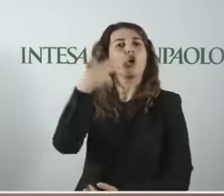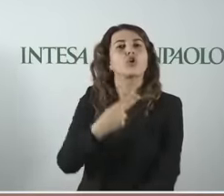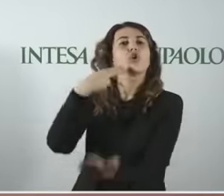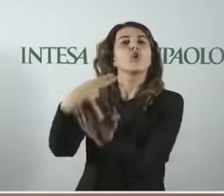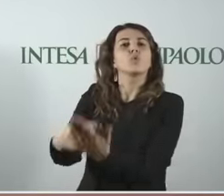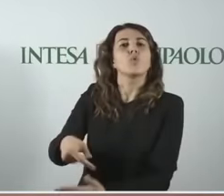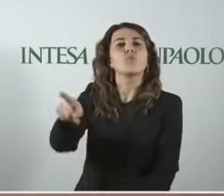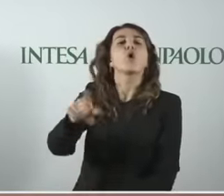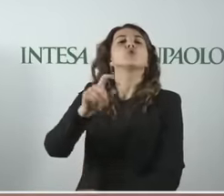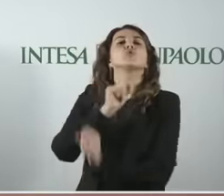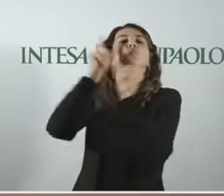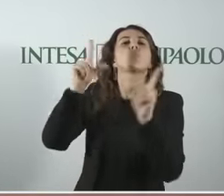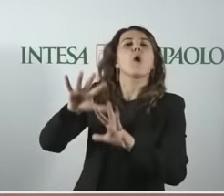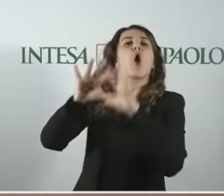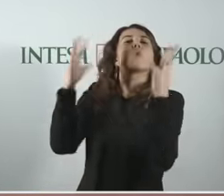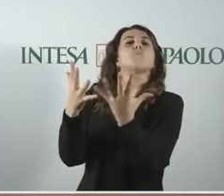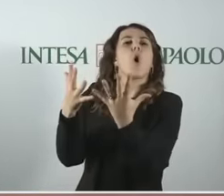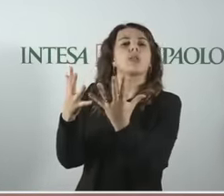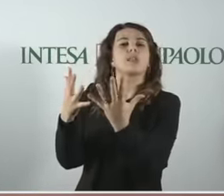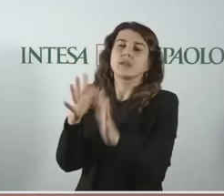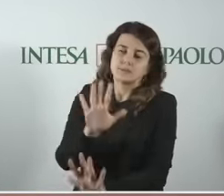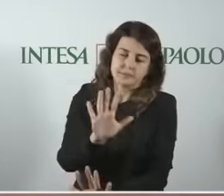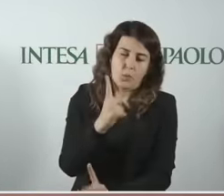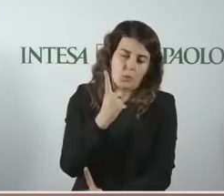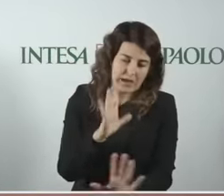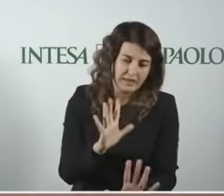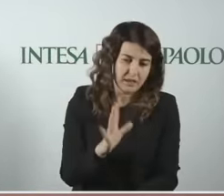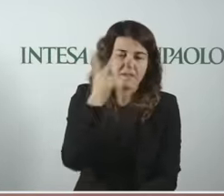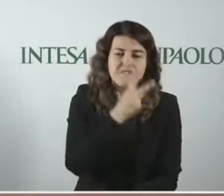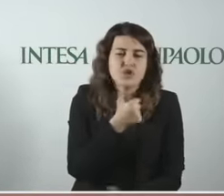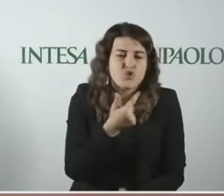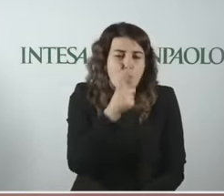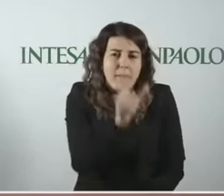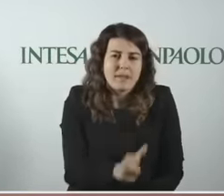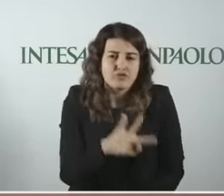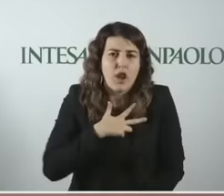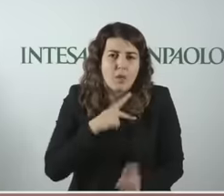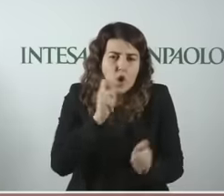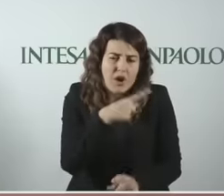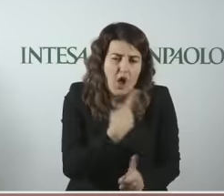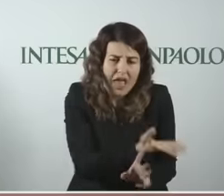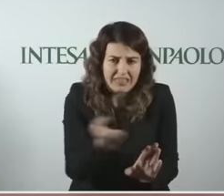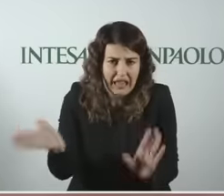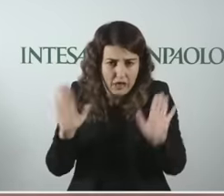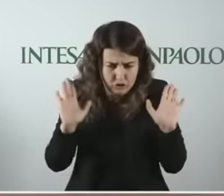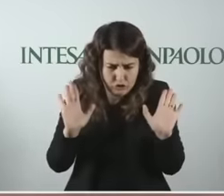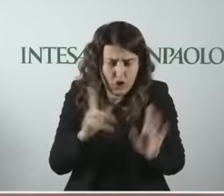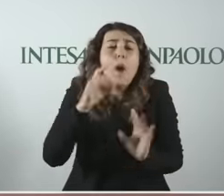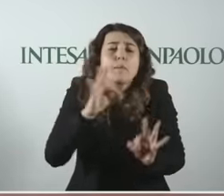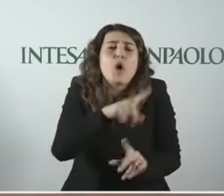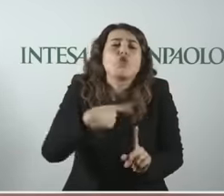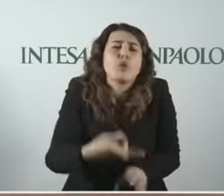stupor Mundi a dire la verità è quest'unico cronista che lo dice Eh dopo la sua